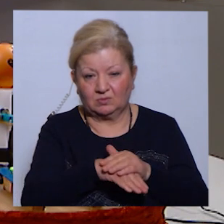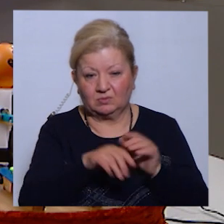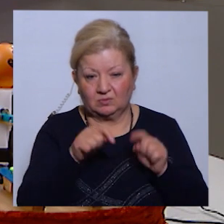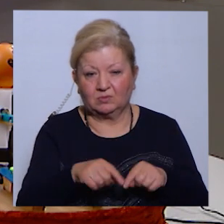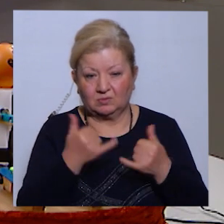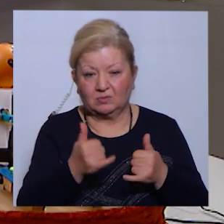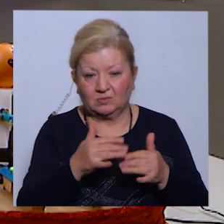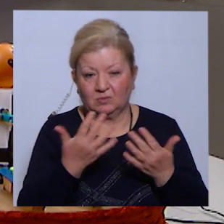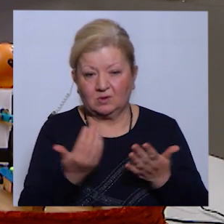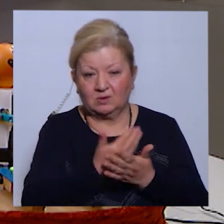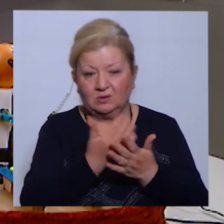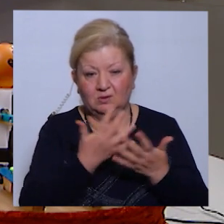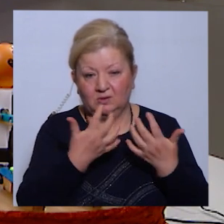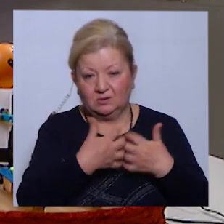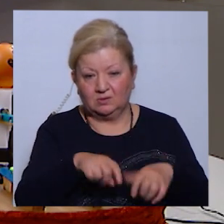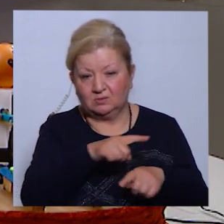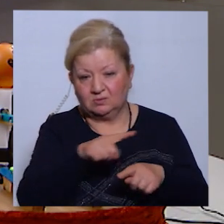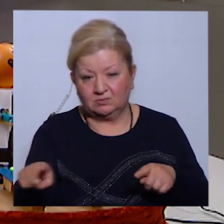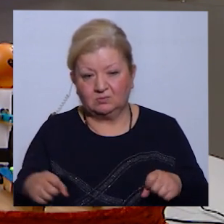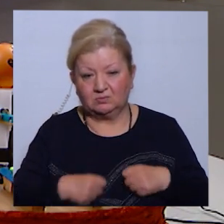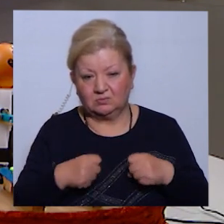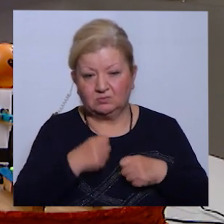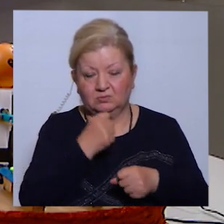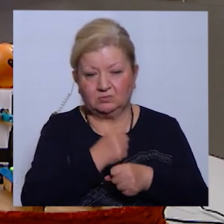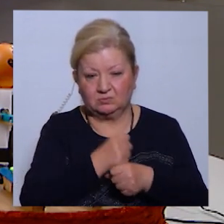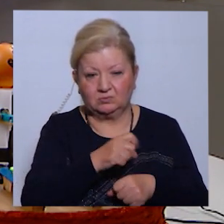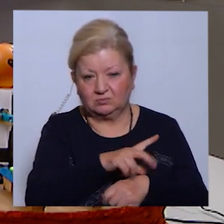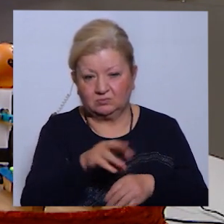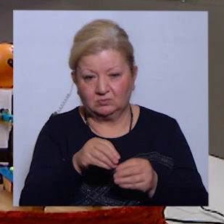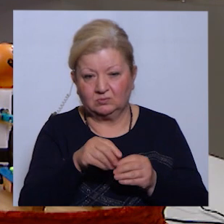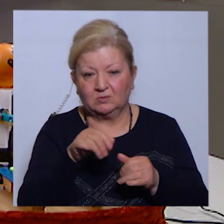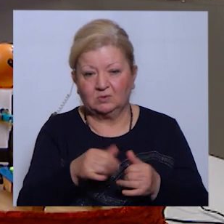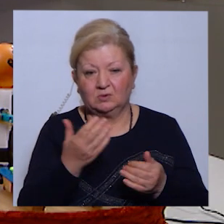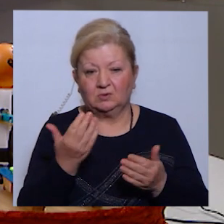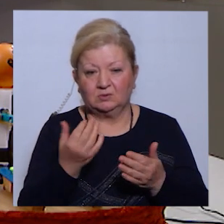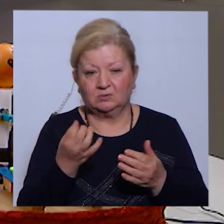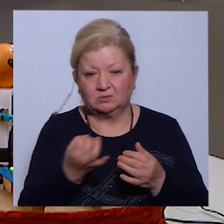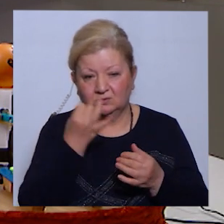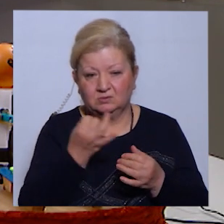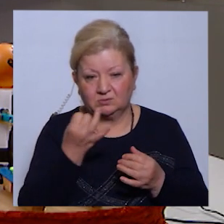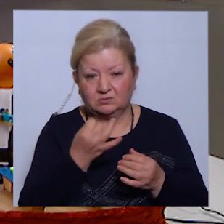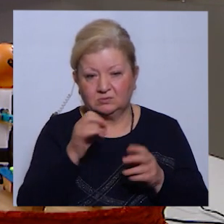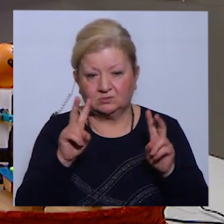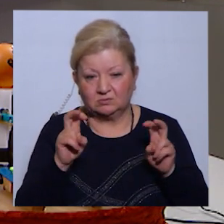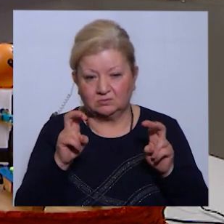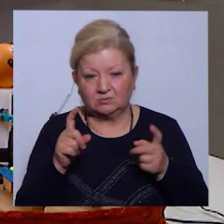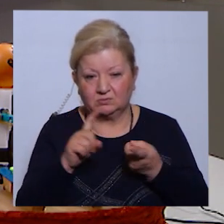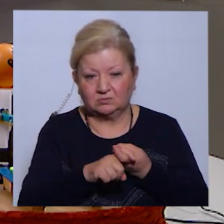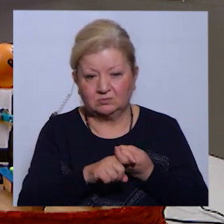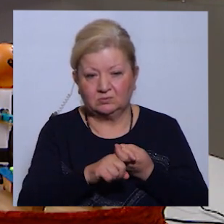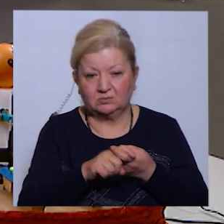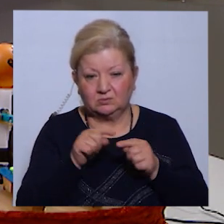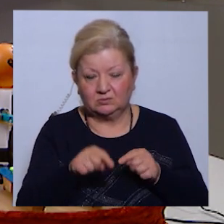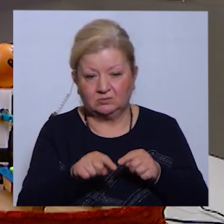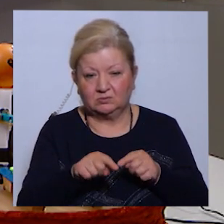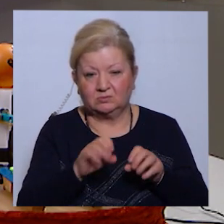და ვითარდება მუდმივად. ეხლა მოდით ისევ საინტერესო თემასთან დაკავშირებით, უბრალოდ საინტერესო